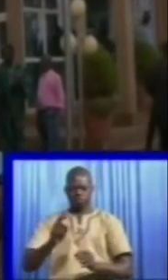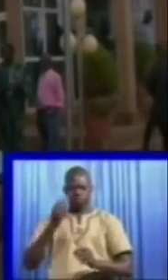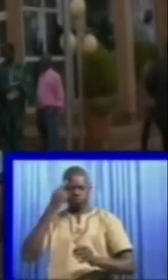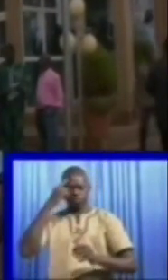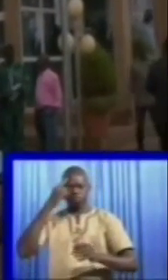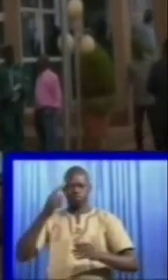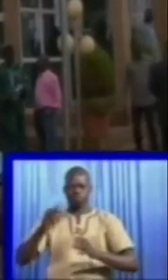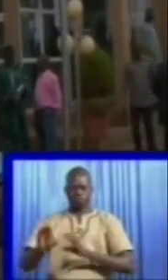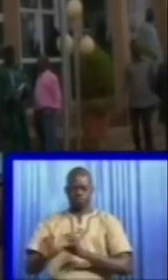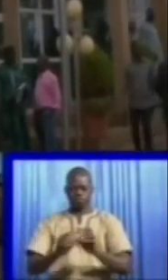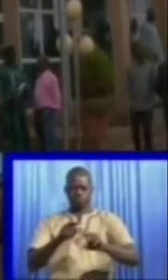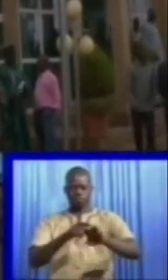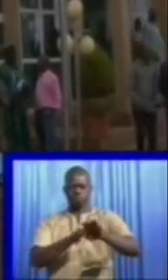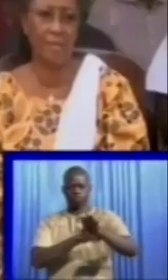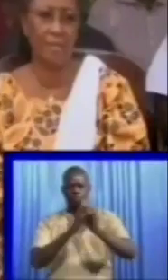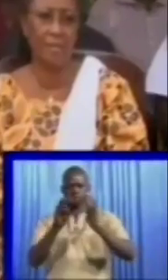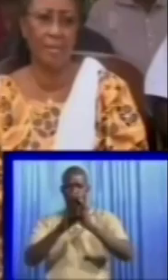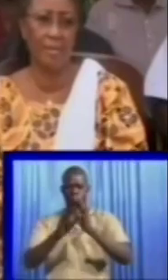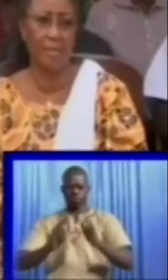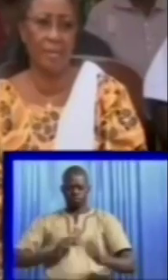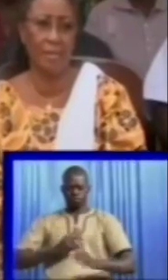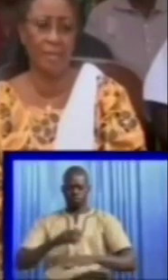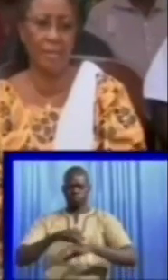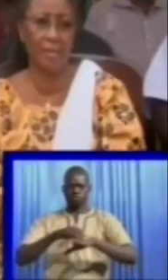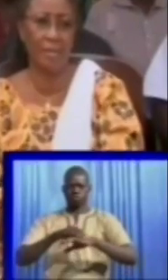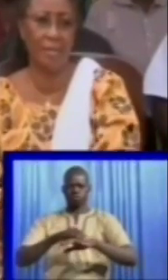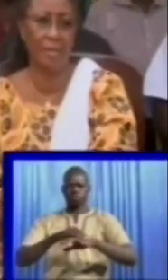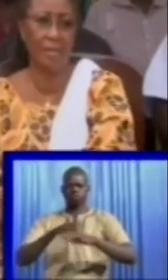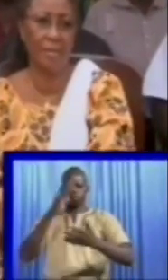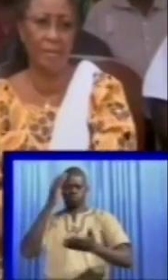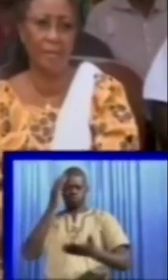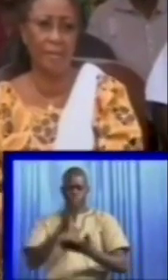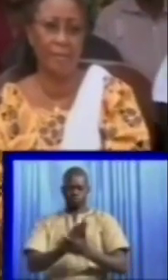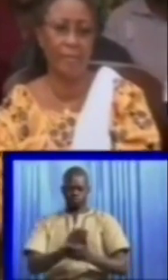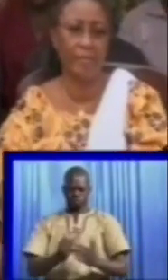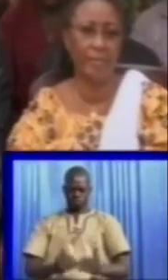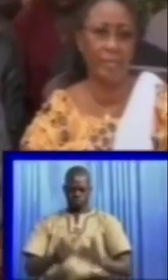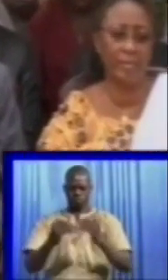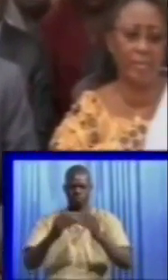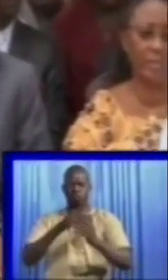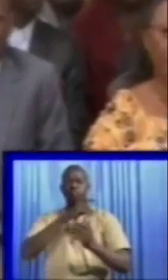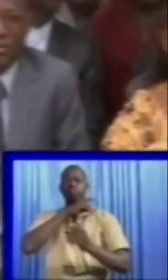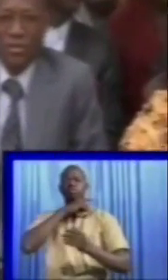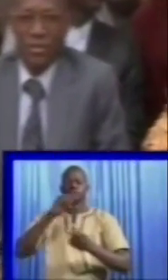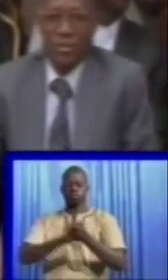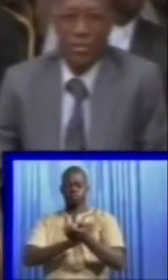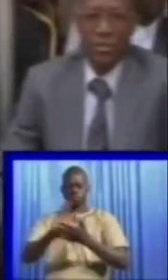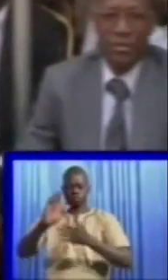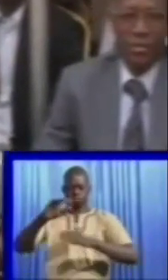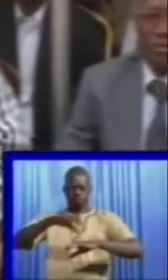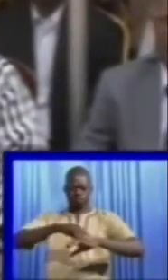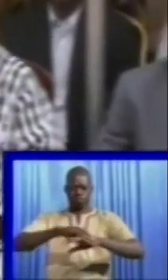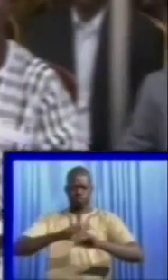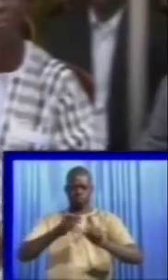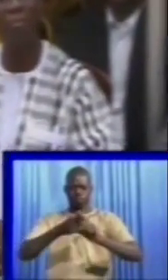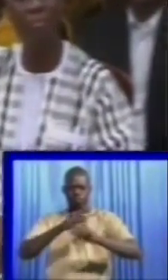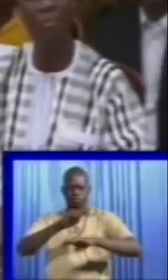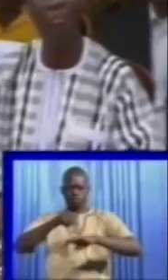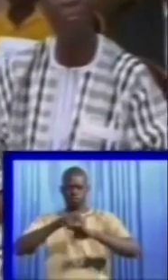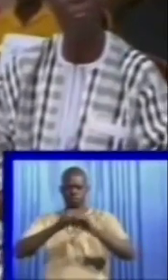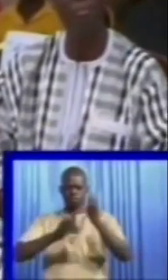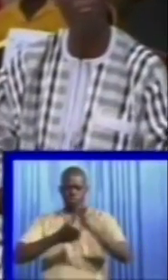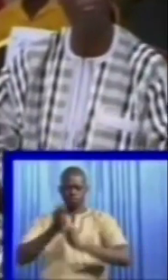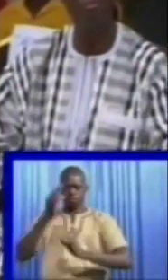gérer durablement nos terres. Stopper l'avancée du désert, la dégradation des terres et des ressources naturelles passe nécessairement